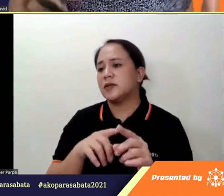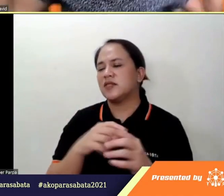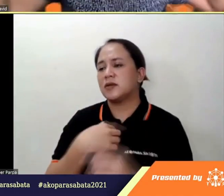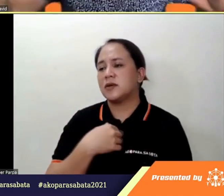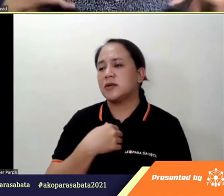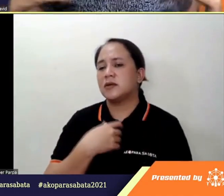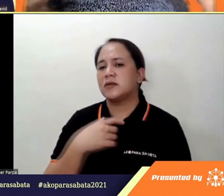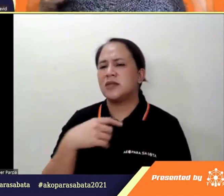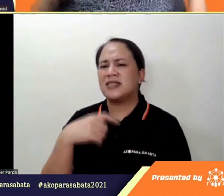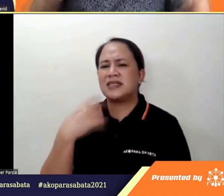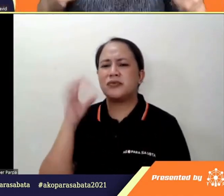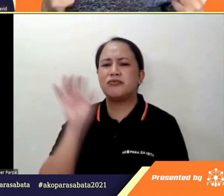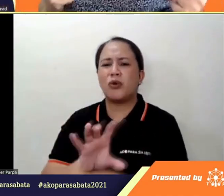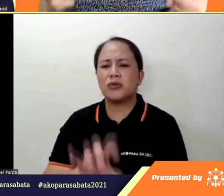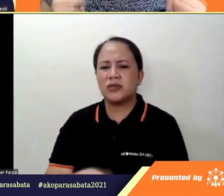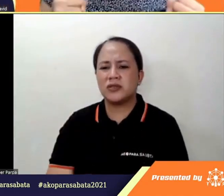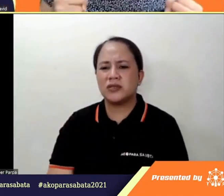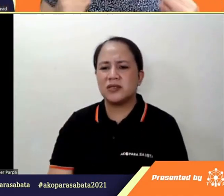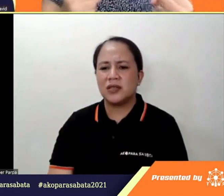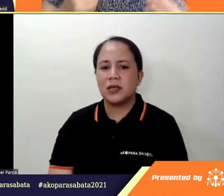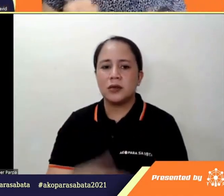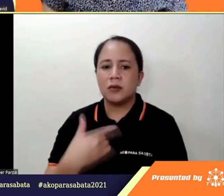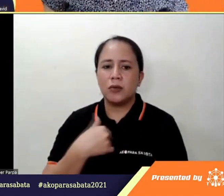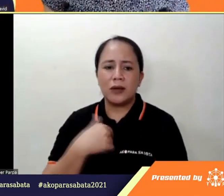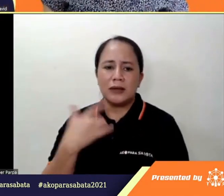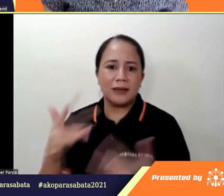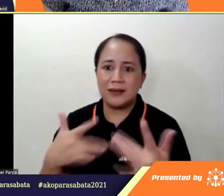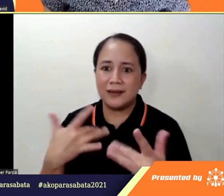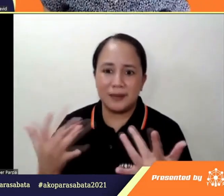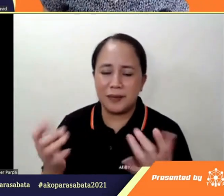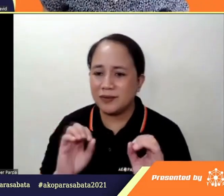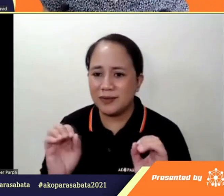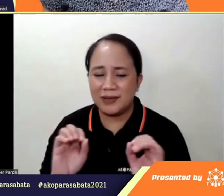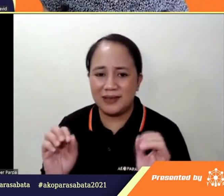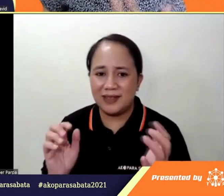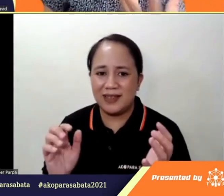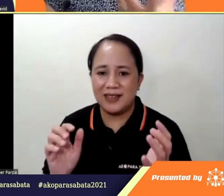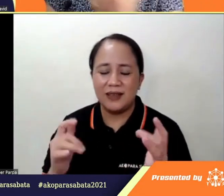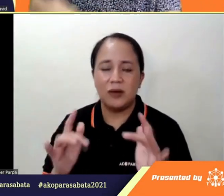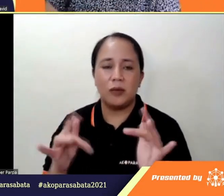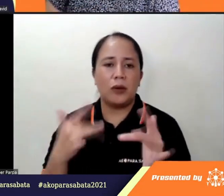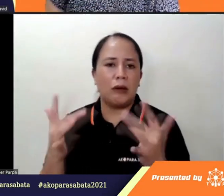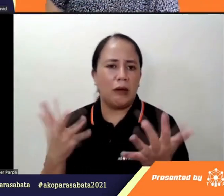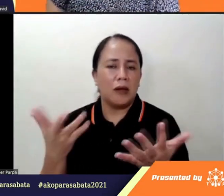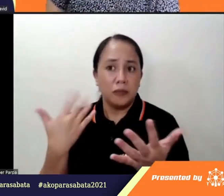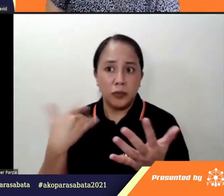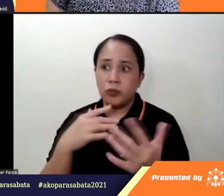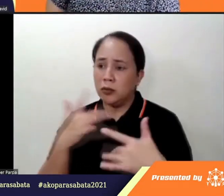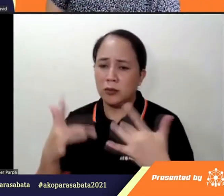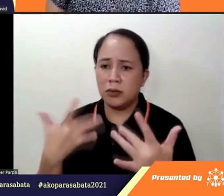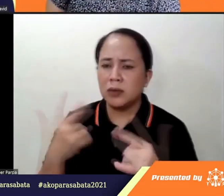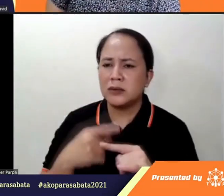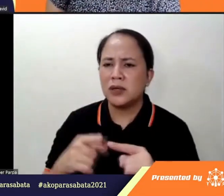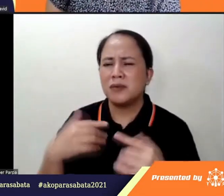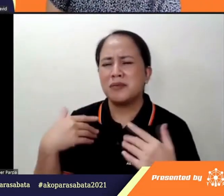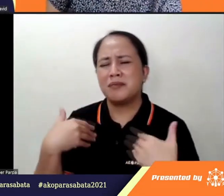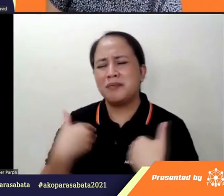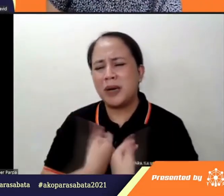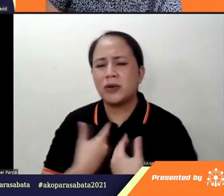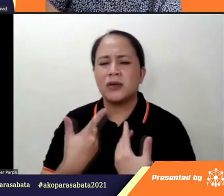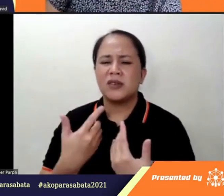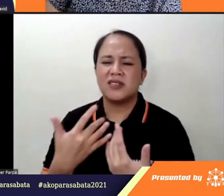ng extra oomph dun sa ginagawa mong trabaho na dati naman nandoon. At saka parati